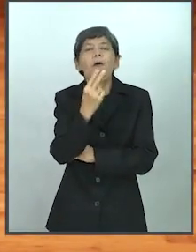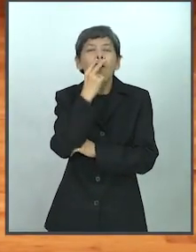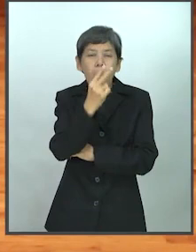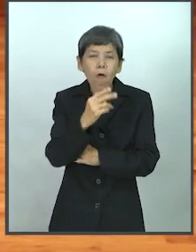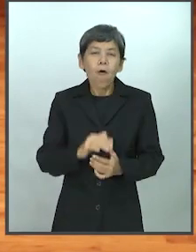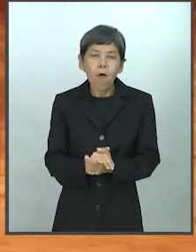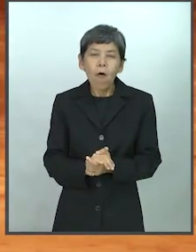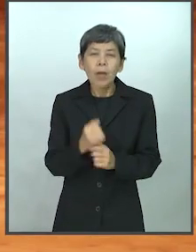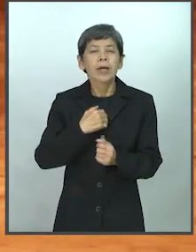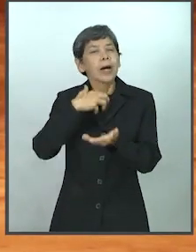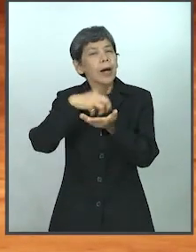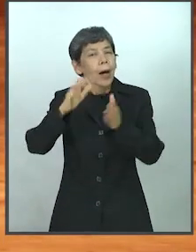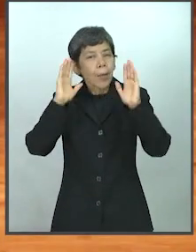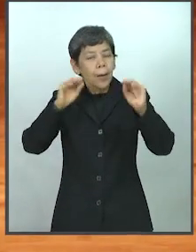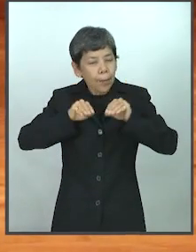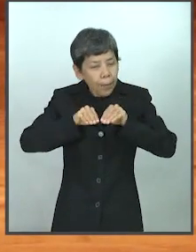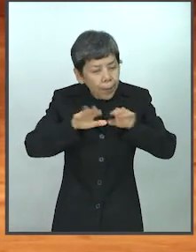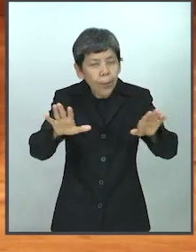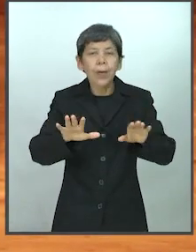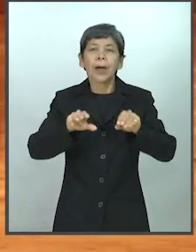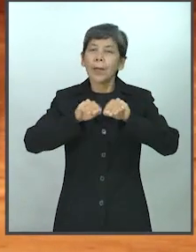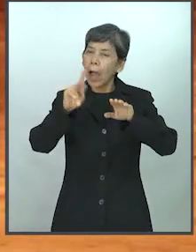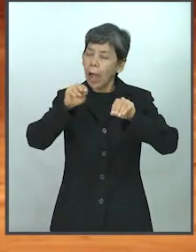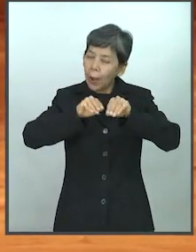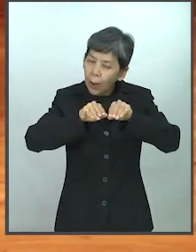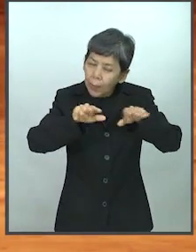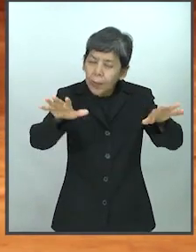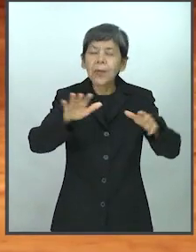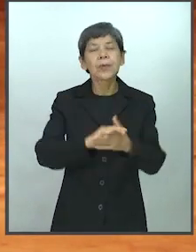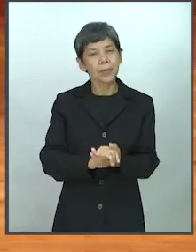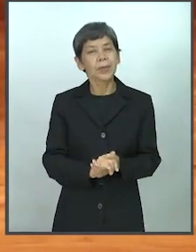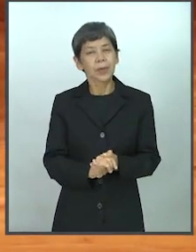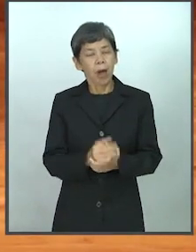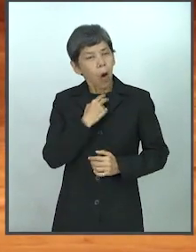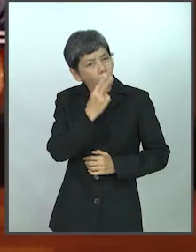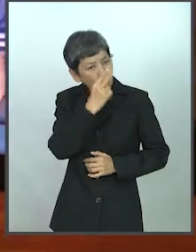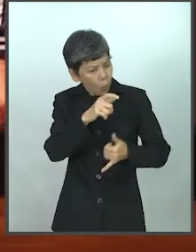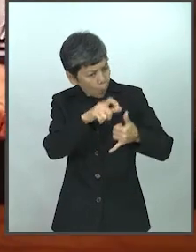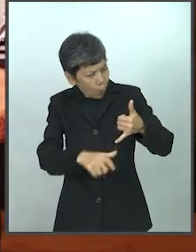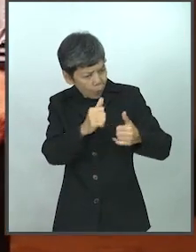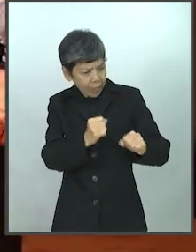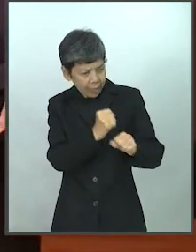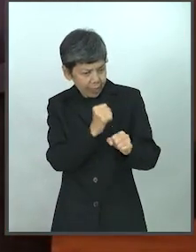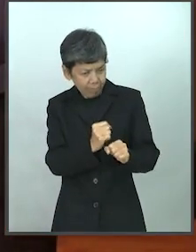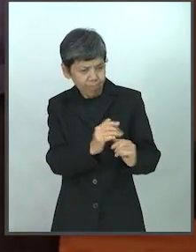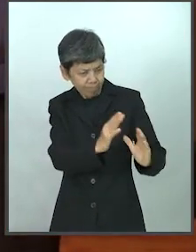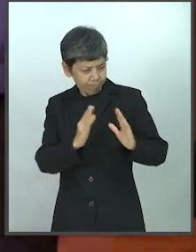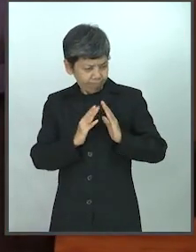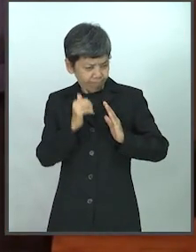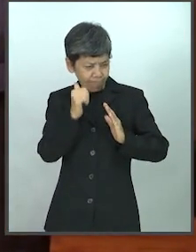แล้วก็ประชาสัมพันธ์เผยแพร่จุดประกายให้คนอื่นได้ทำตาม